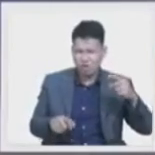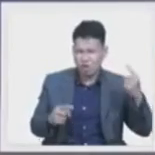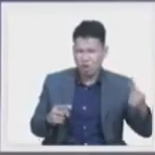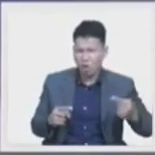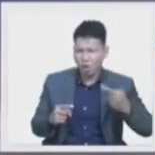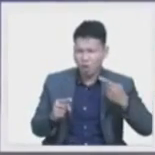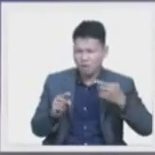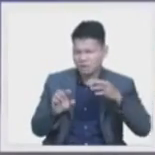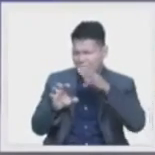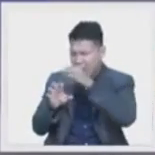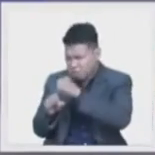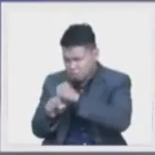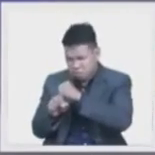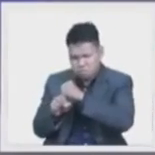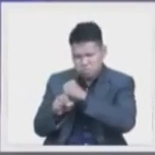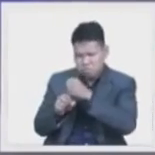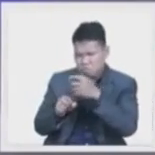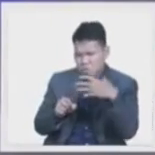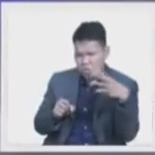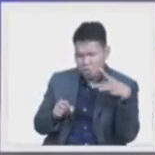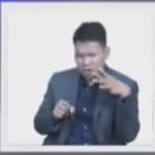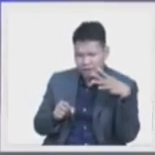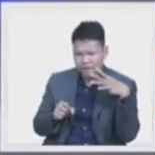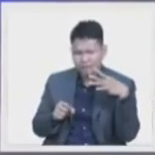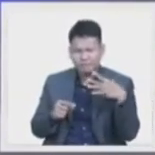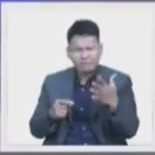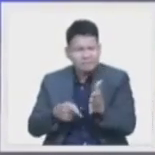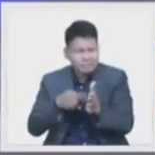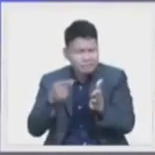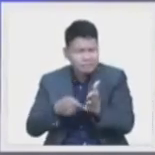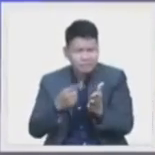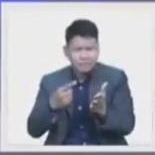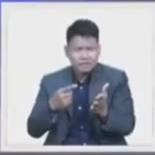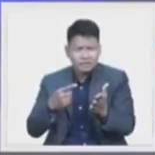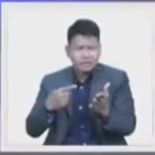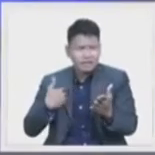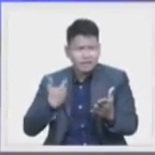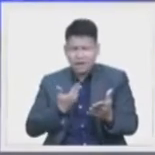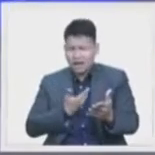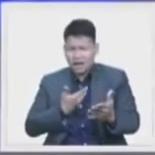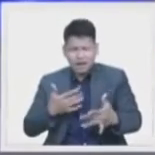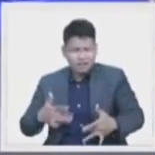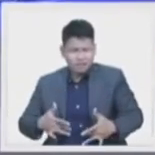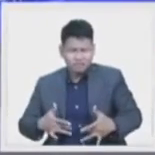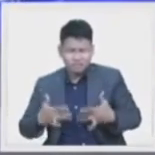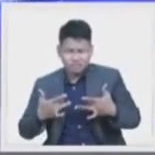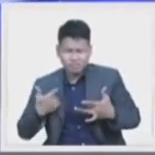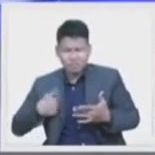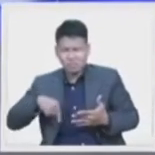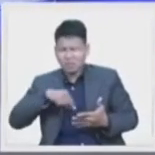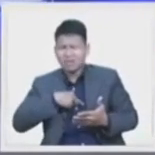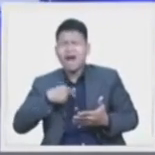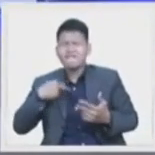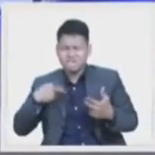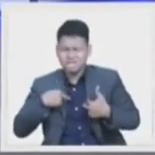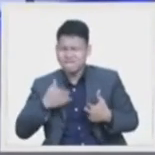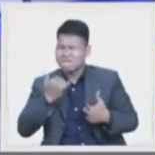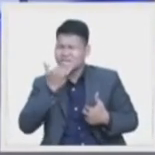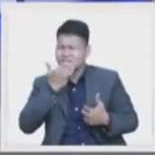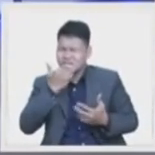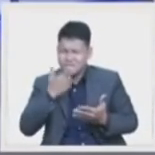mangitag iyang matukbunon. Pipila ka mga panahon, Ginoo, sa among pagkinabuhi, nahulog kami sa